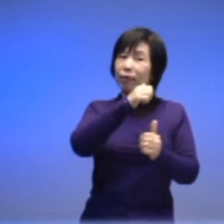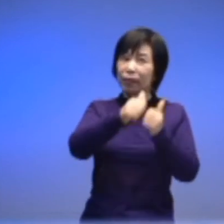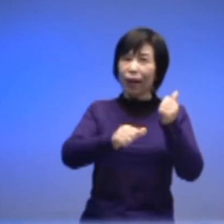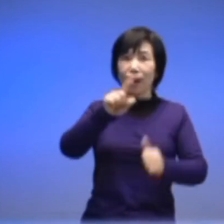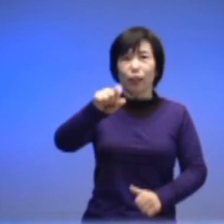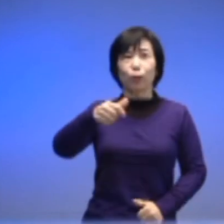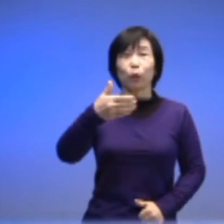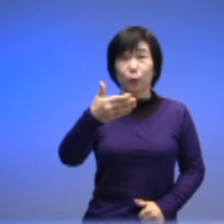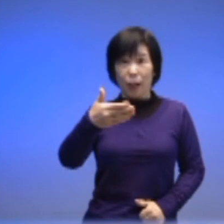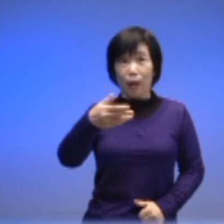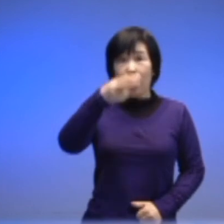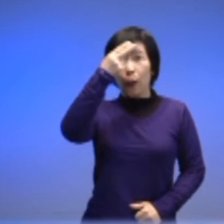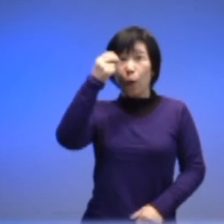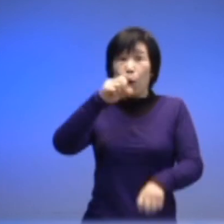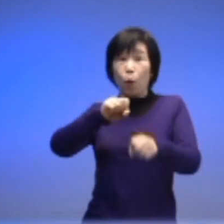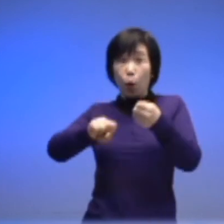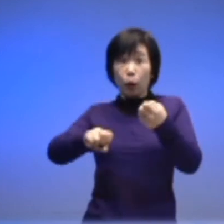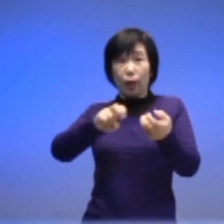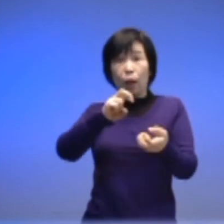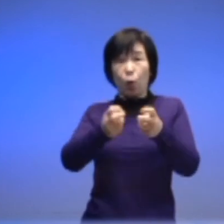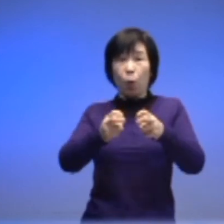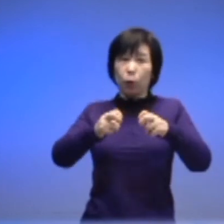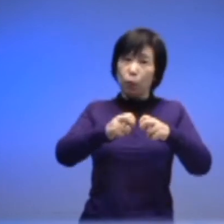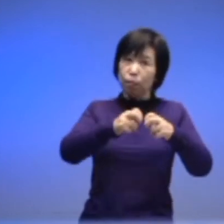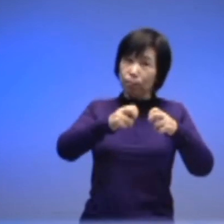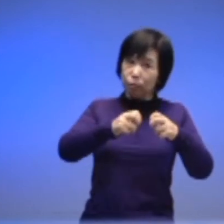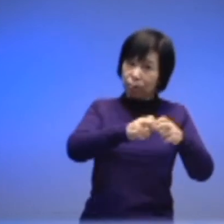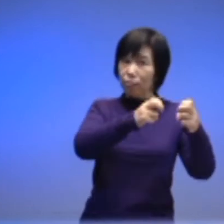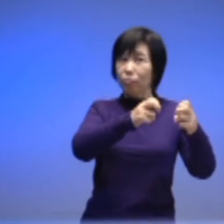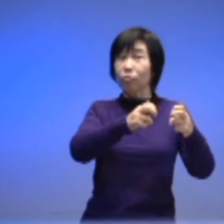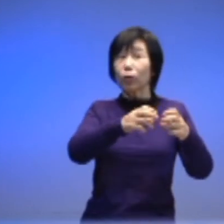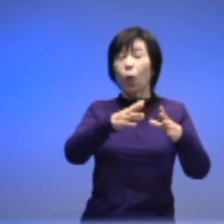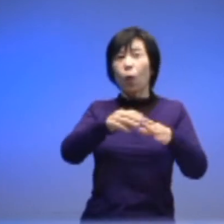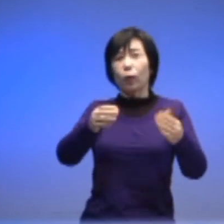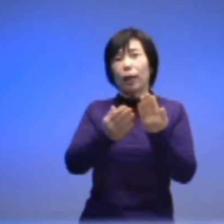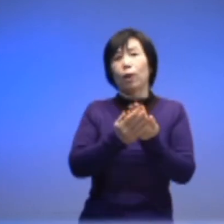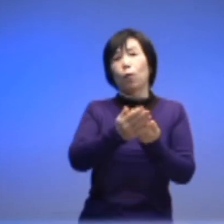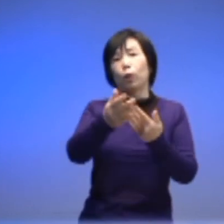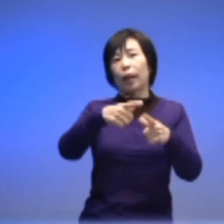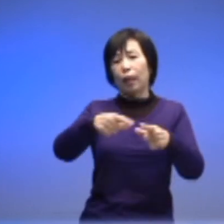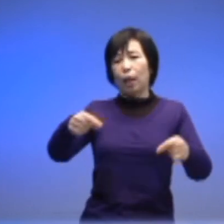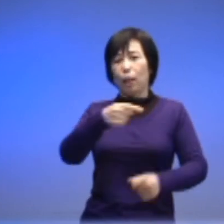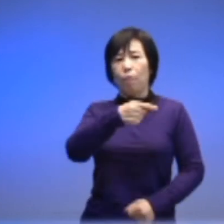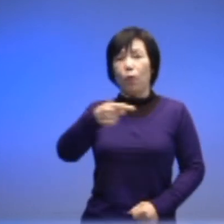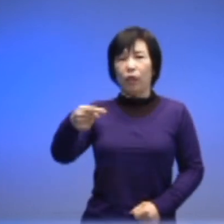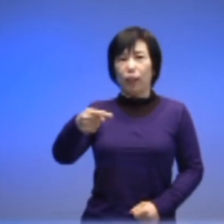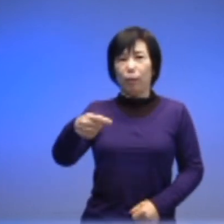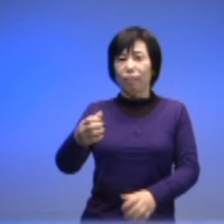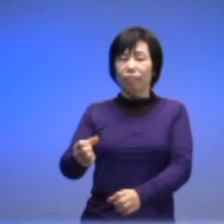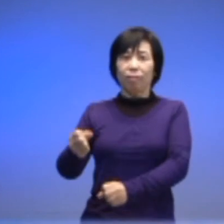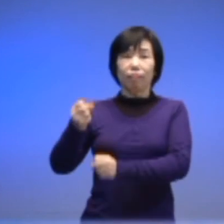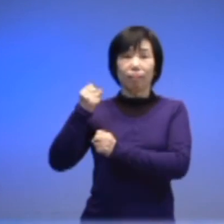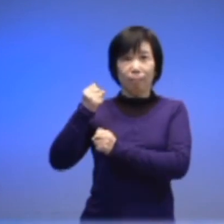第19回高校生ロボット相撲全国大会で日本一に輝きました。